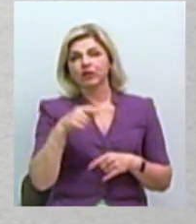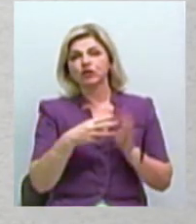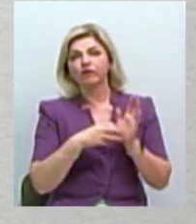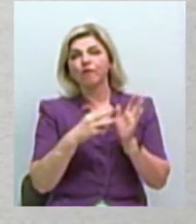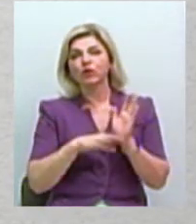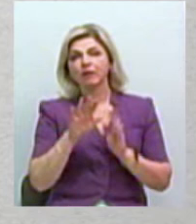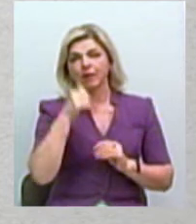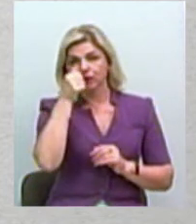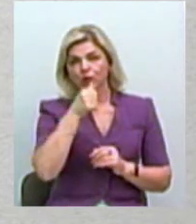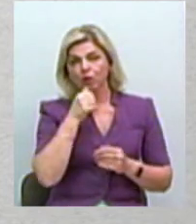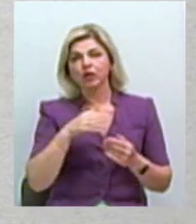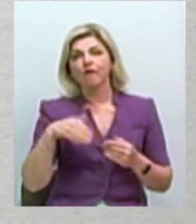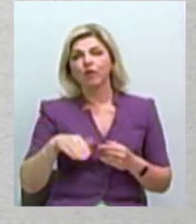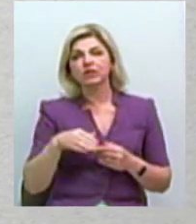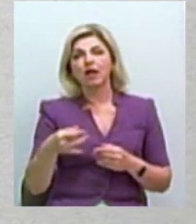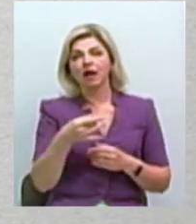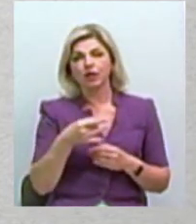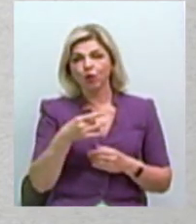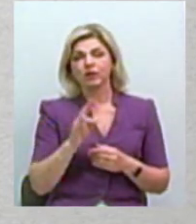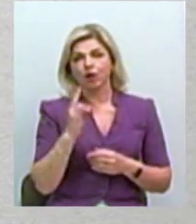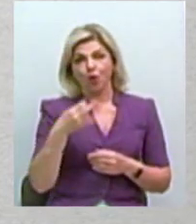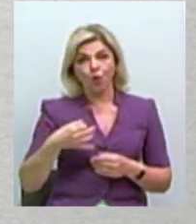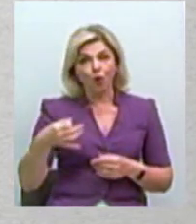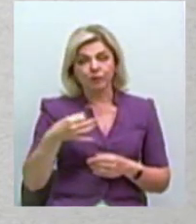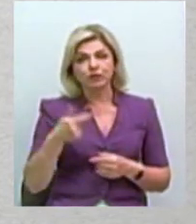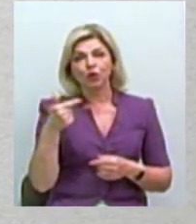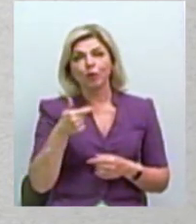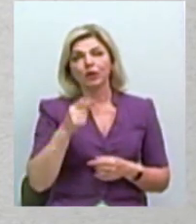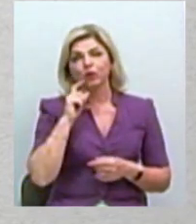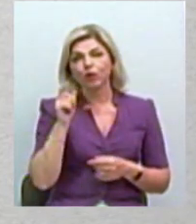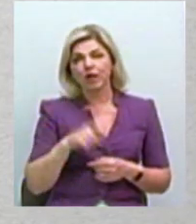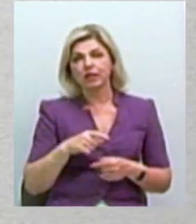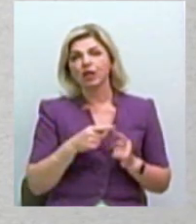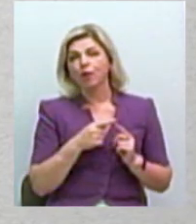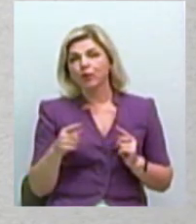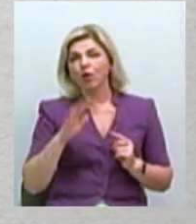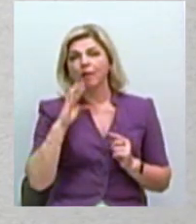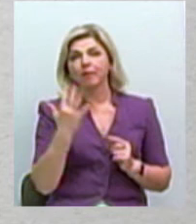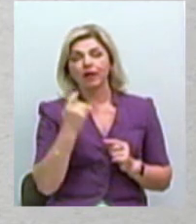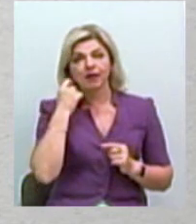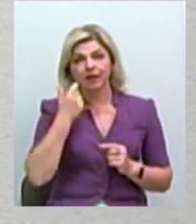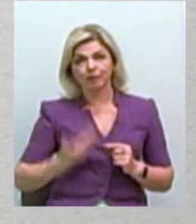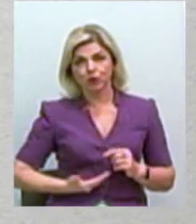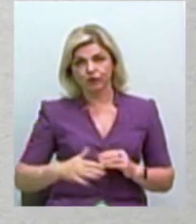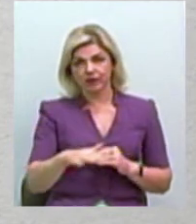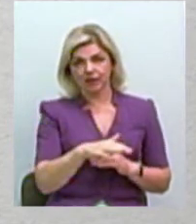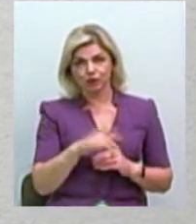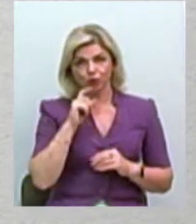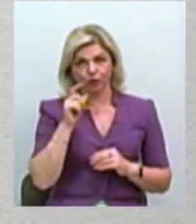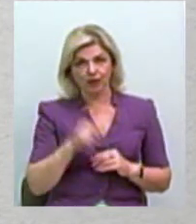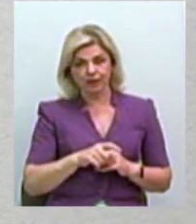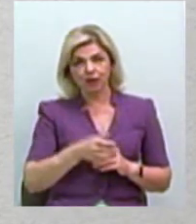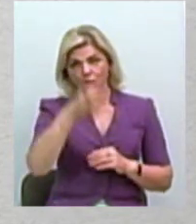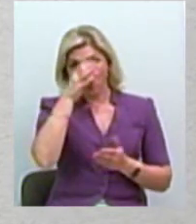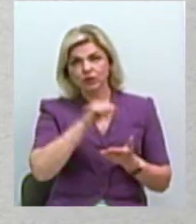селі Воронівка Вознесенського району Миколаївської області. Громадянин України. Протягом останніх 5 років проживає на території України.